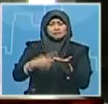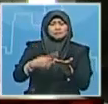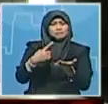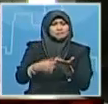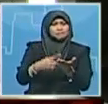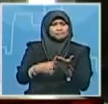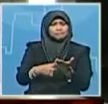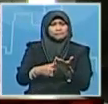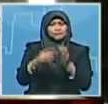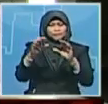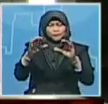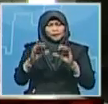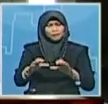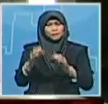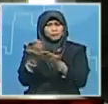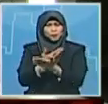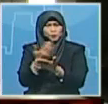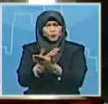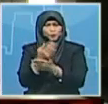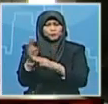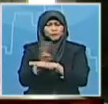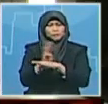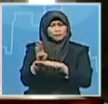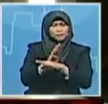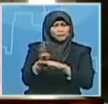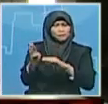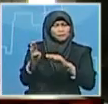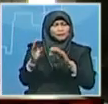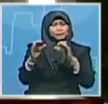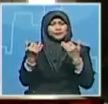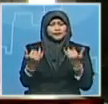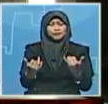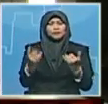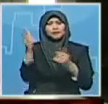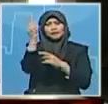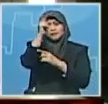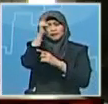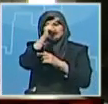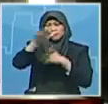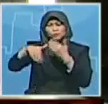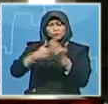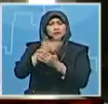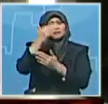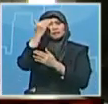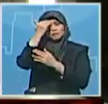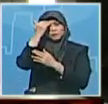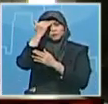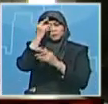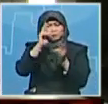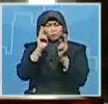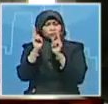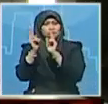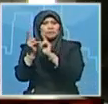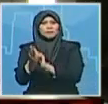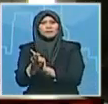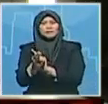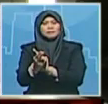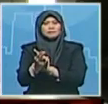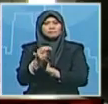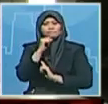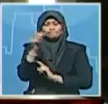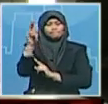soal pendekatan baru, business not as usual, era di mana kerajaan tahu semua juga sudah berubah, tidak lagi